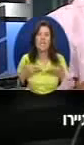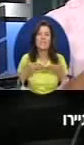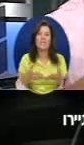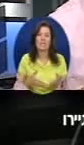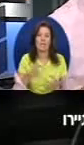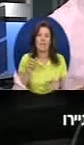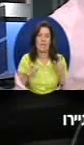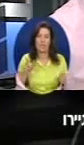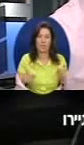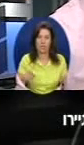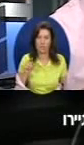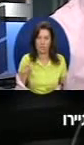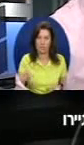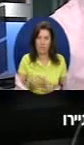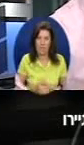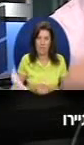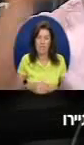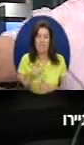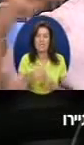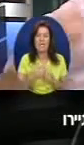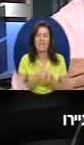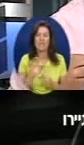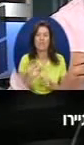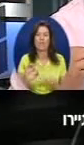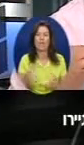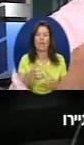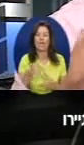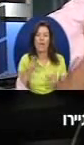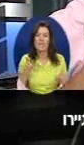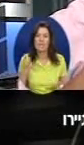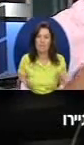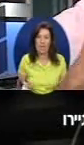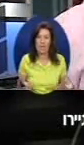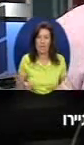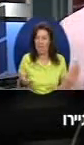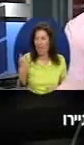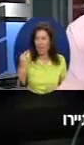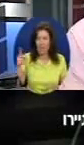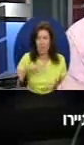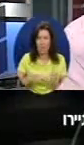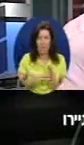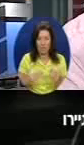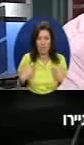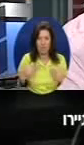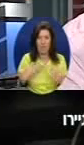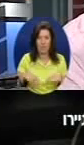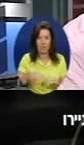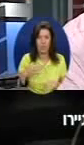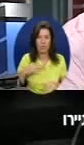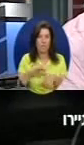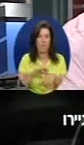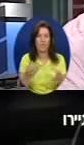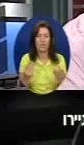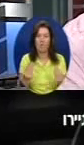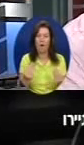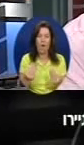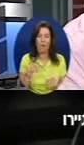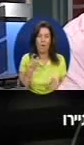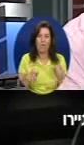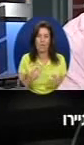כל, זה אתגר של החברה האזרחית, עוד לפני הפוליטיקאים. אני באופן אישי, אני ומשפחתי, ליווינו הרבה מאוד מתגיירים, וראינו